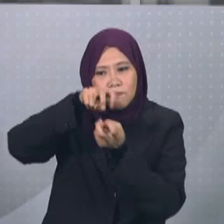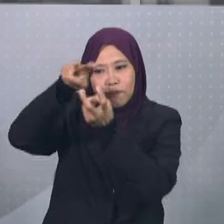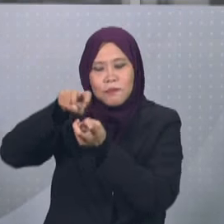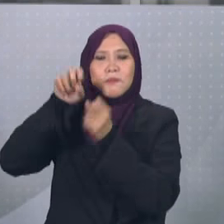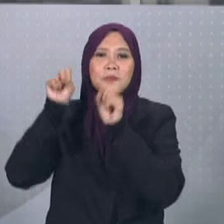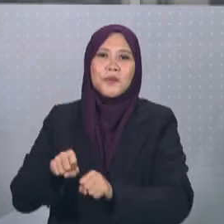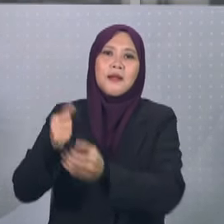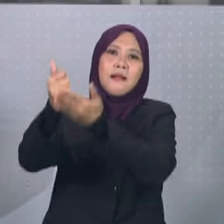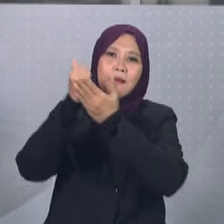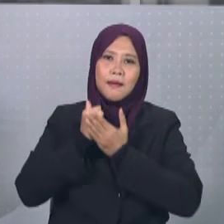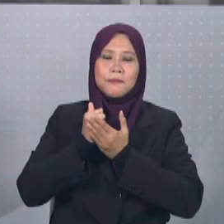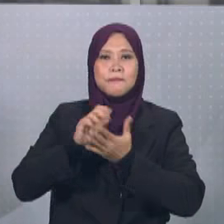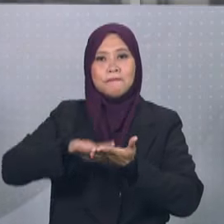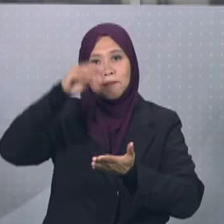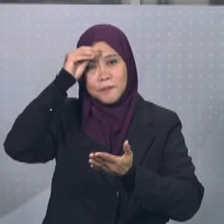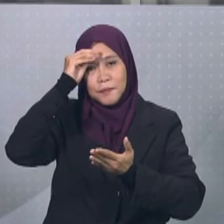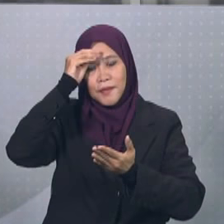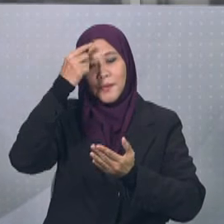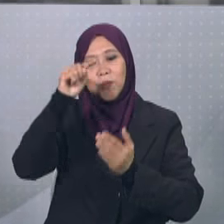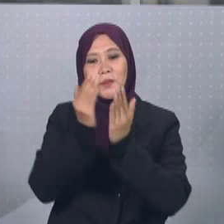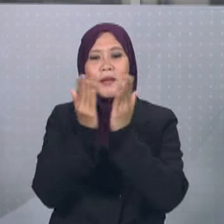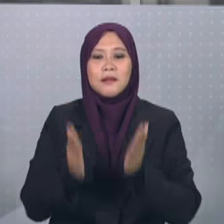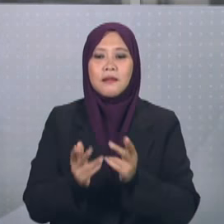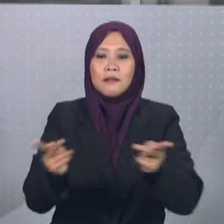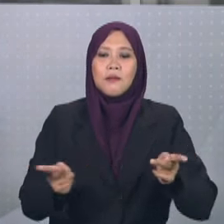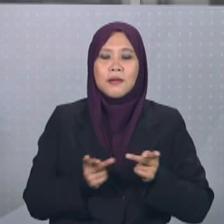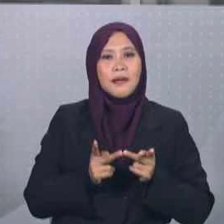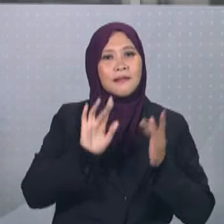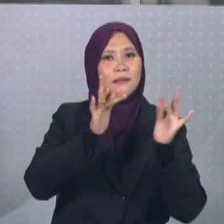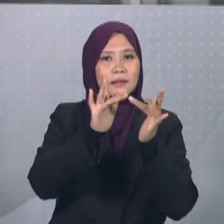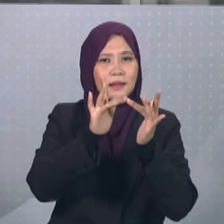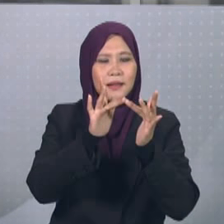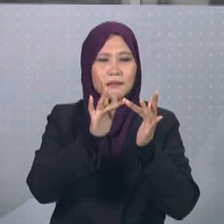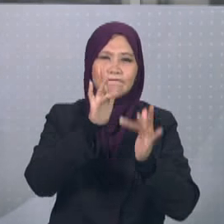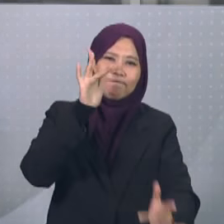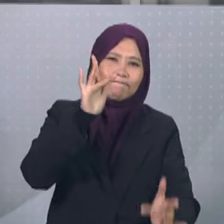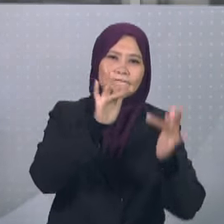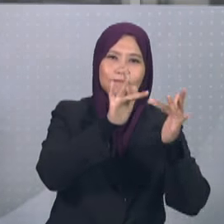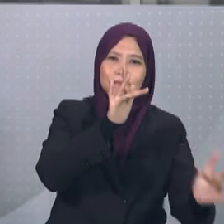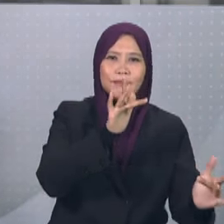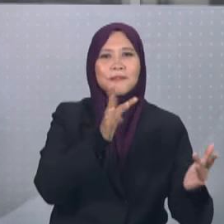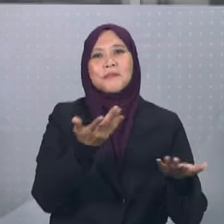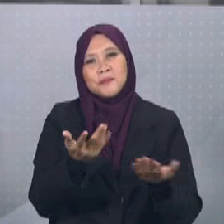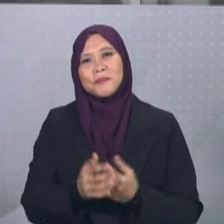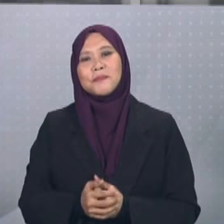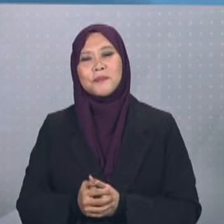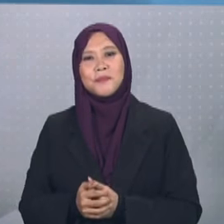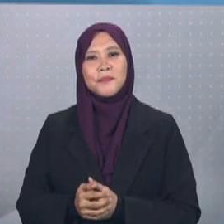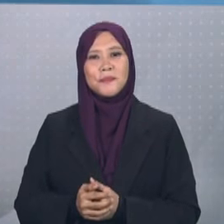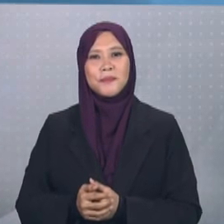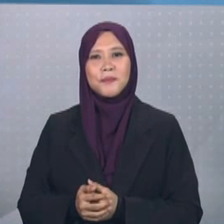meningkatkan ketersampaian pendidikan terutama pelajar di kawasan capaian internet yang agak lemah.